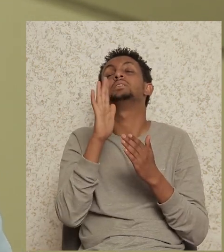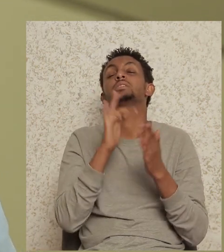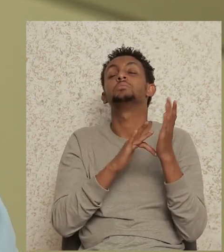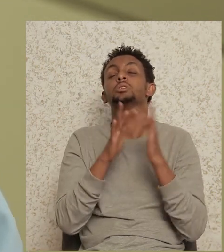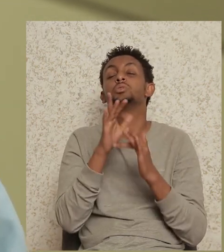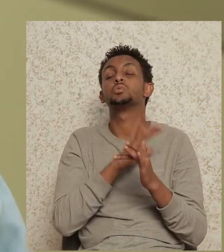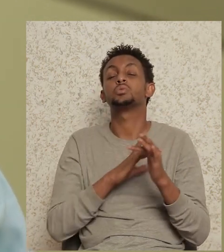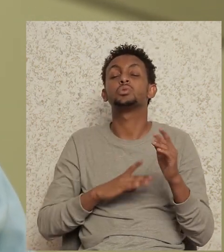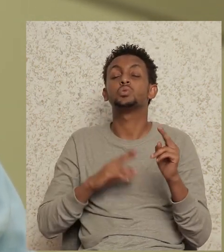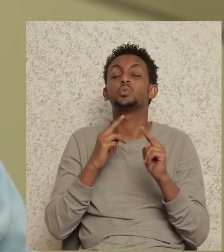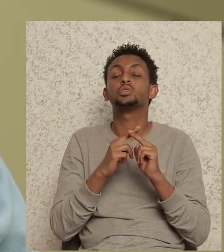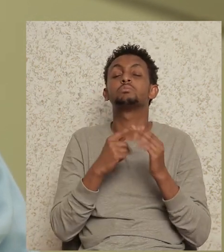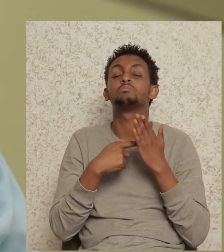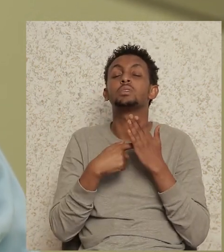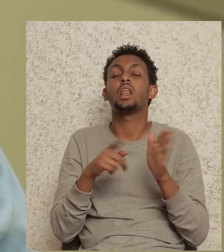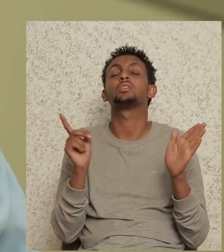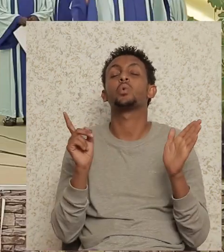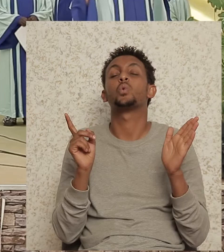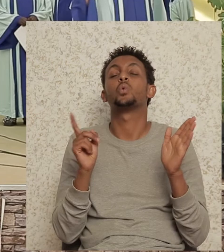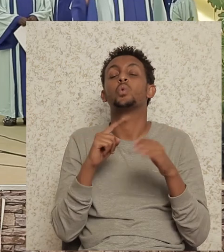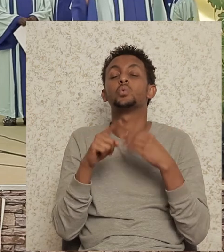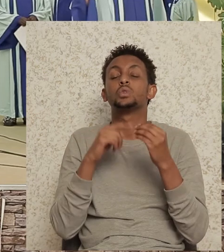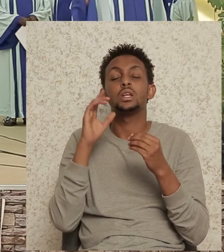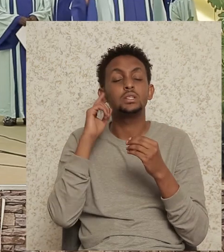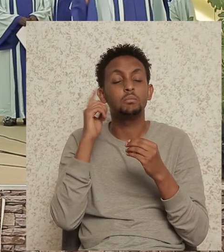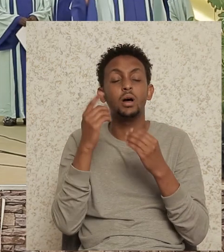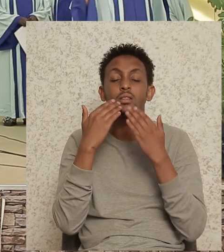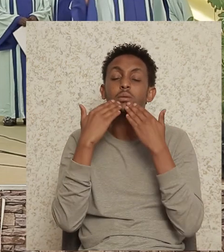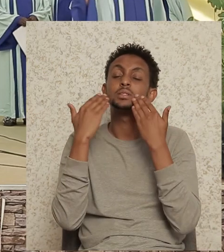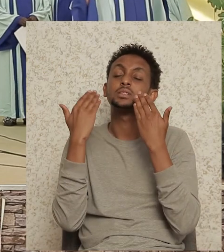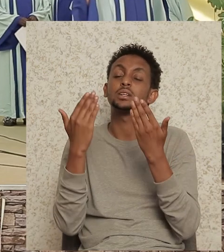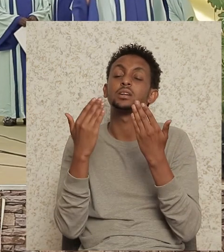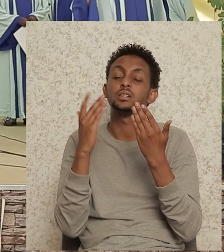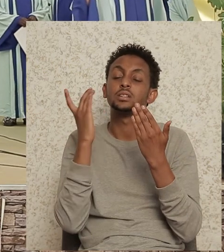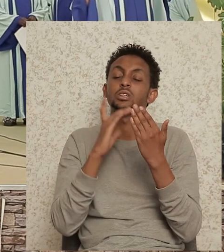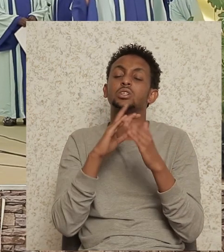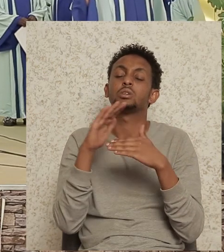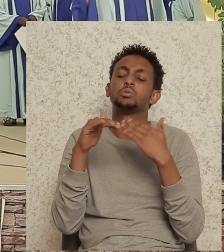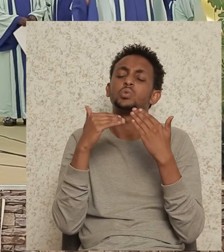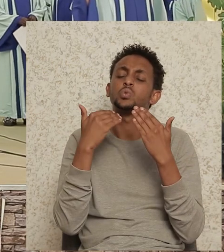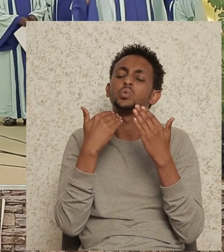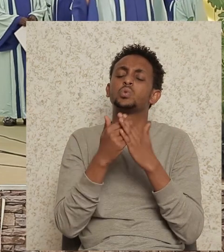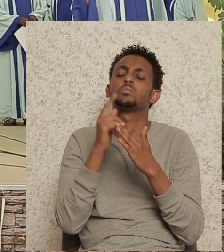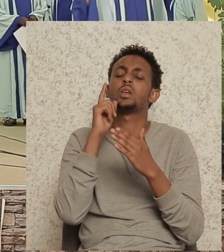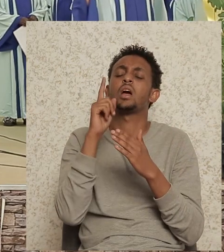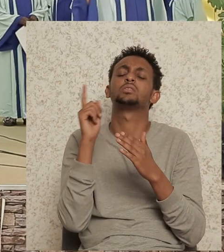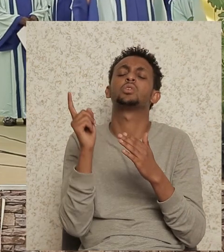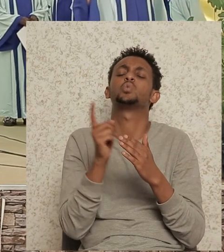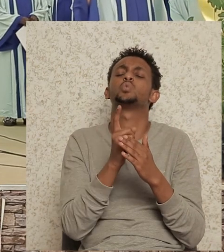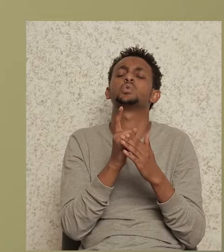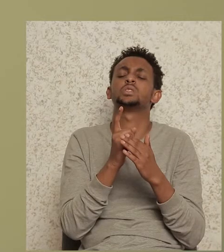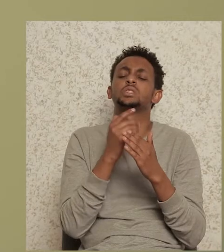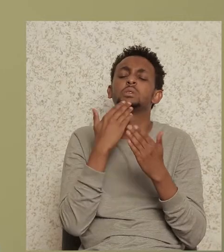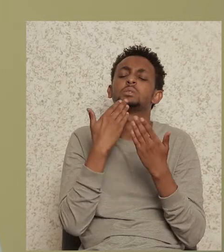መልካምነትህን በኢየሱስ ክርስቶስ ስም ግለጠው ስለሰማህን ተመስገን ክብር ሁሉ ለአንተ